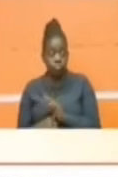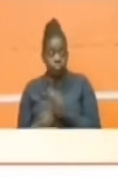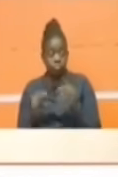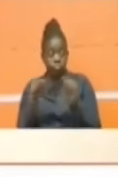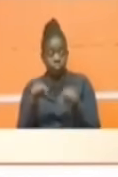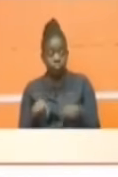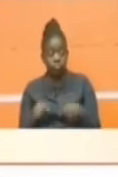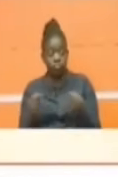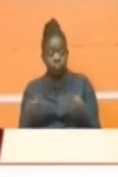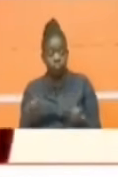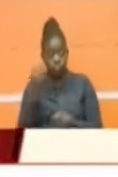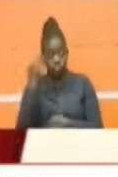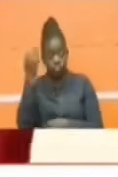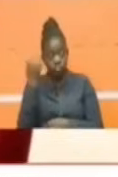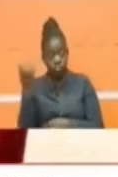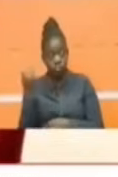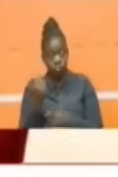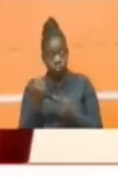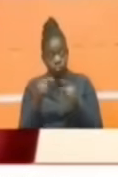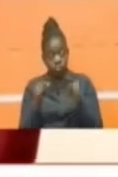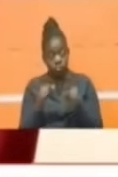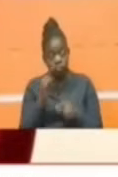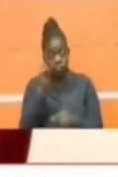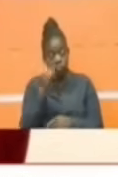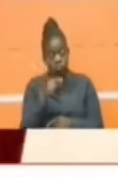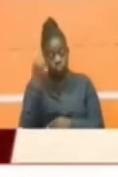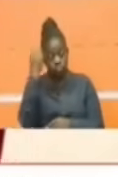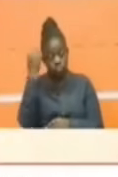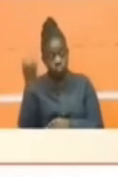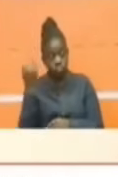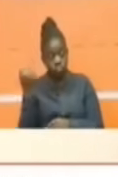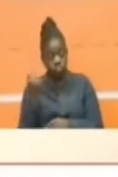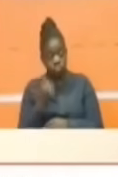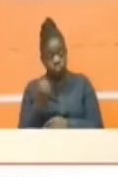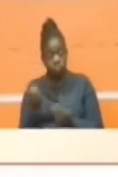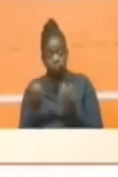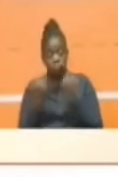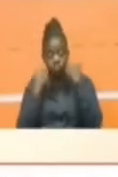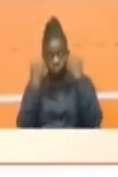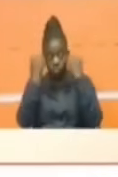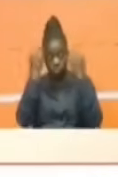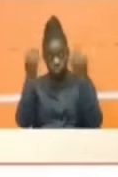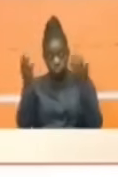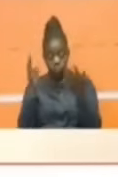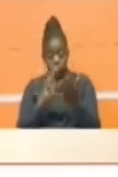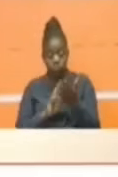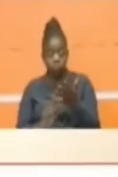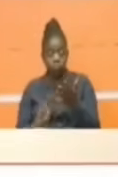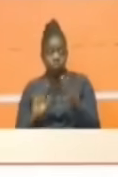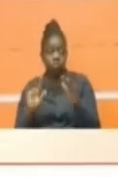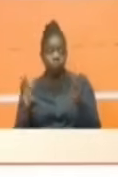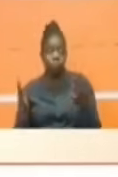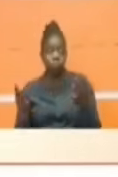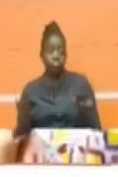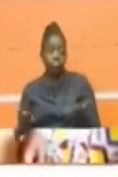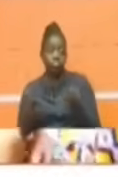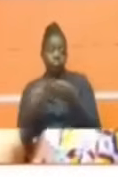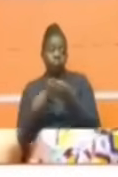Mubiru abaddeko akalu ka kkooti wabula leero olutuuse ku kkooti omulamuzi Byarugaba n'amusomera engeri gye